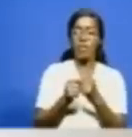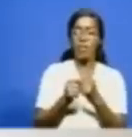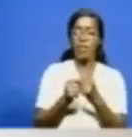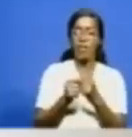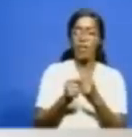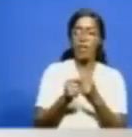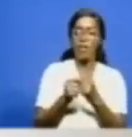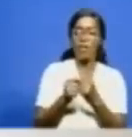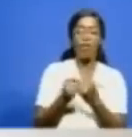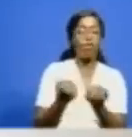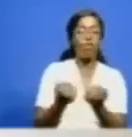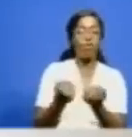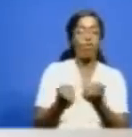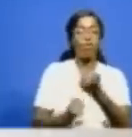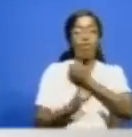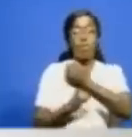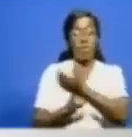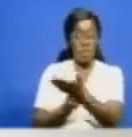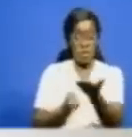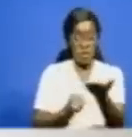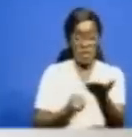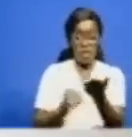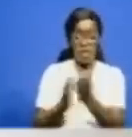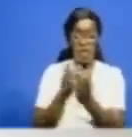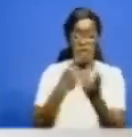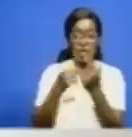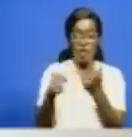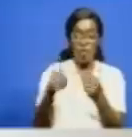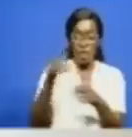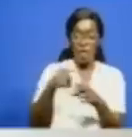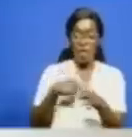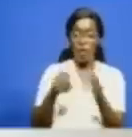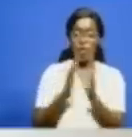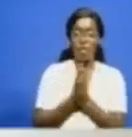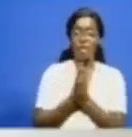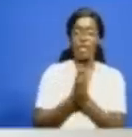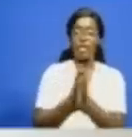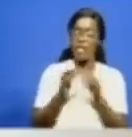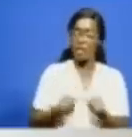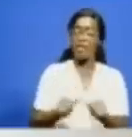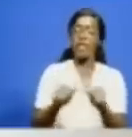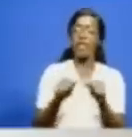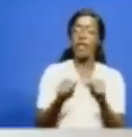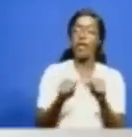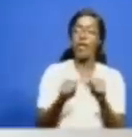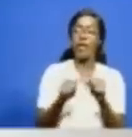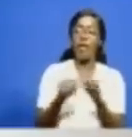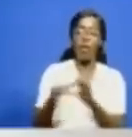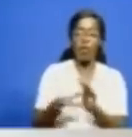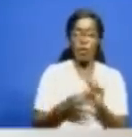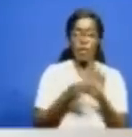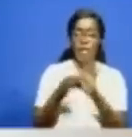kusimama pamoja nanyi na kuambia ya kwamba muko katika maombi yetu na tutaendelea